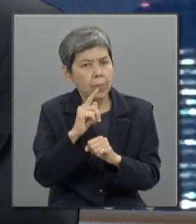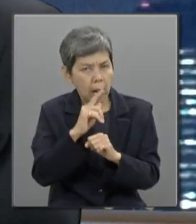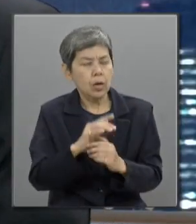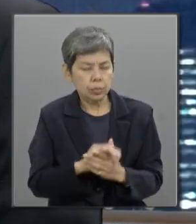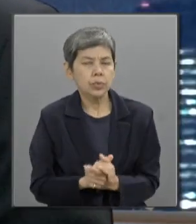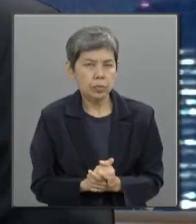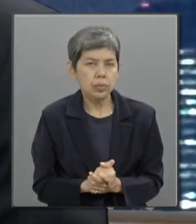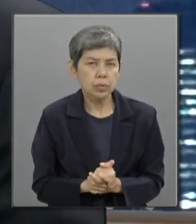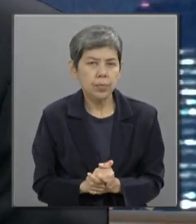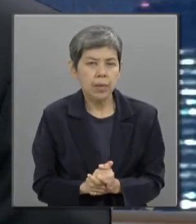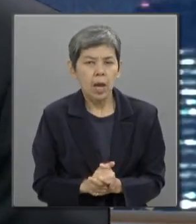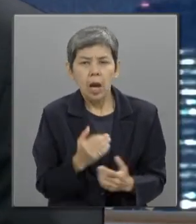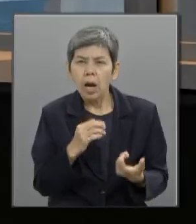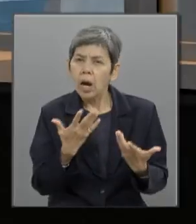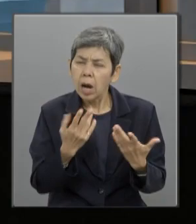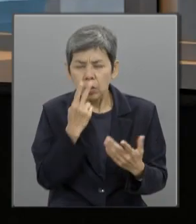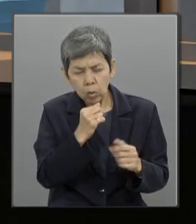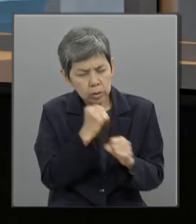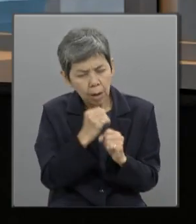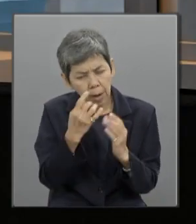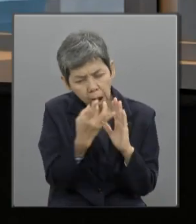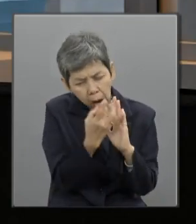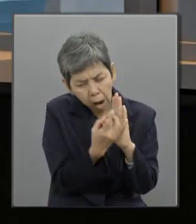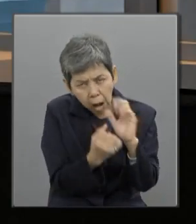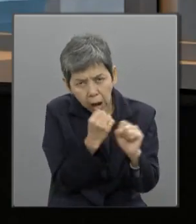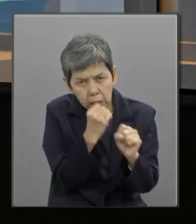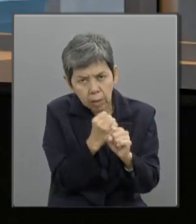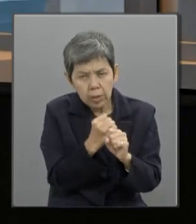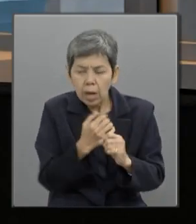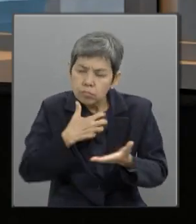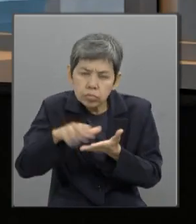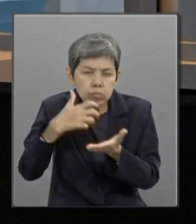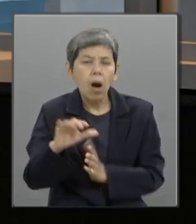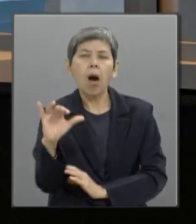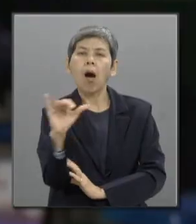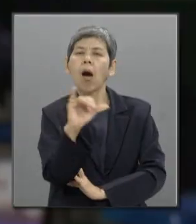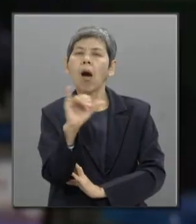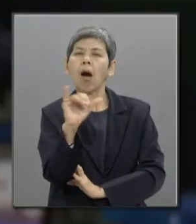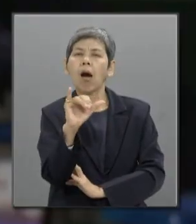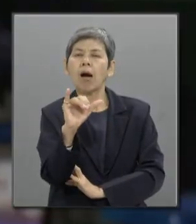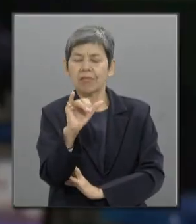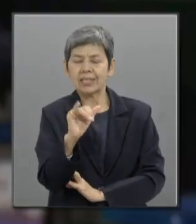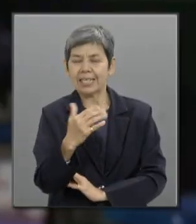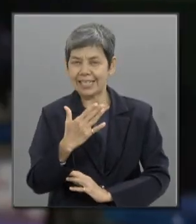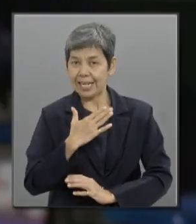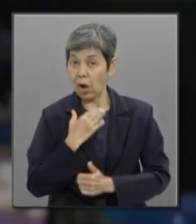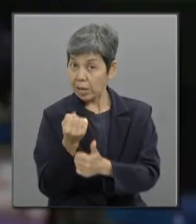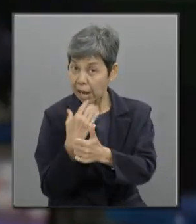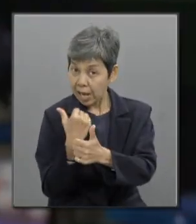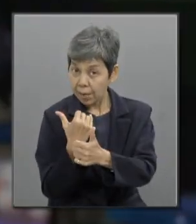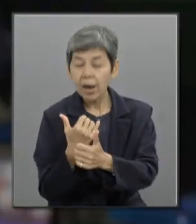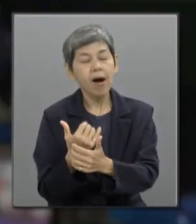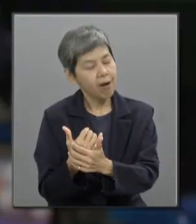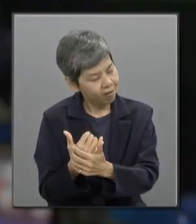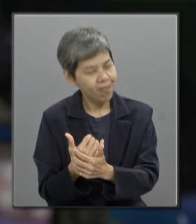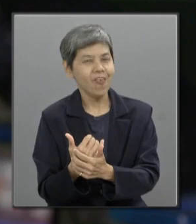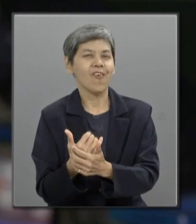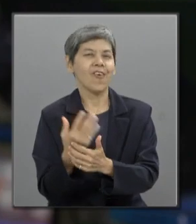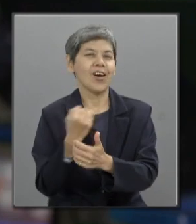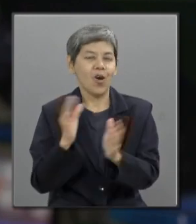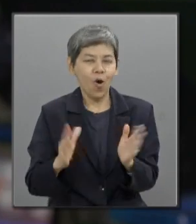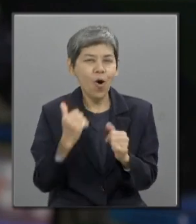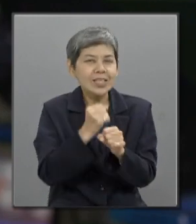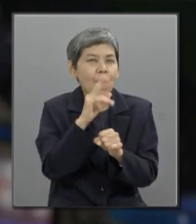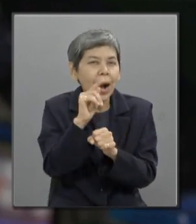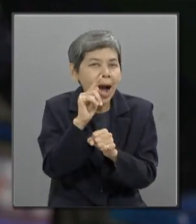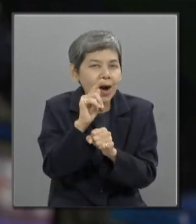าเจอกับอะไรระหว่างทางนั้นน่ะยังไม่ค่อยได้เล่าสักเท่าไหร่แต่ข้อเสนอที่มีค่ากับ Newsroom แล้